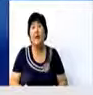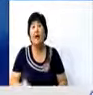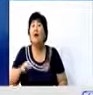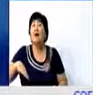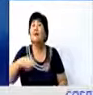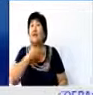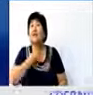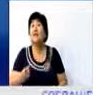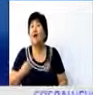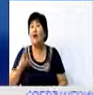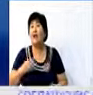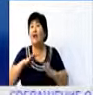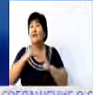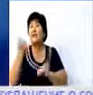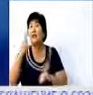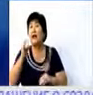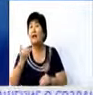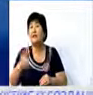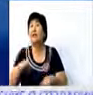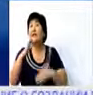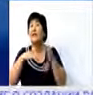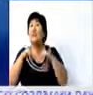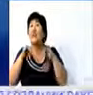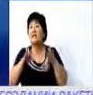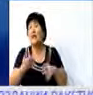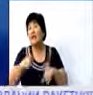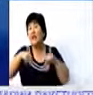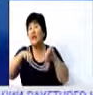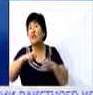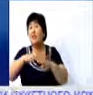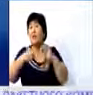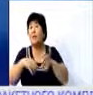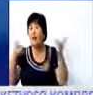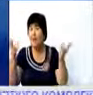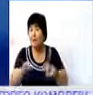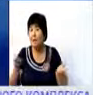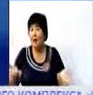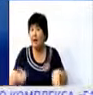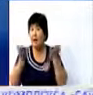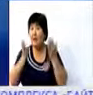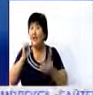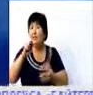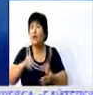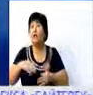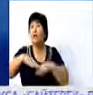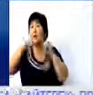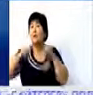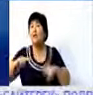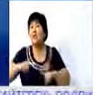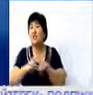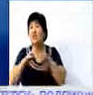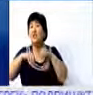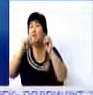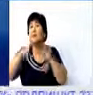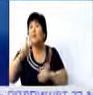В стране дефицит кадров в сельском хозяйстве и на строительстве. Для решения проблемы необходимо поднимать статус профессионально-технических